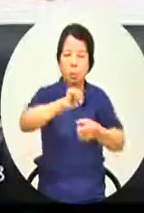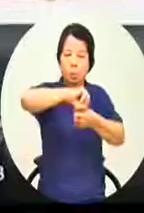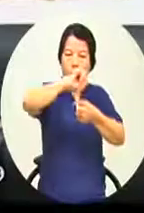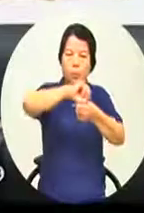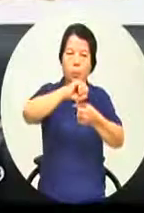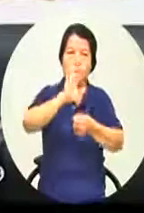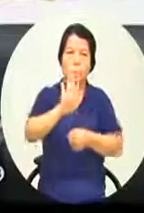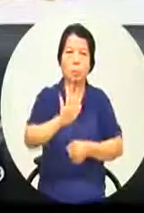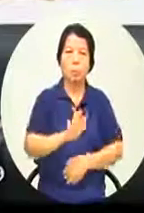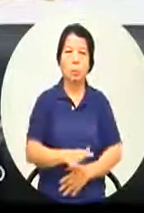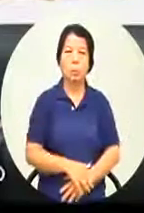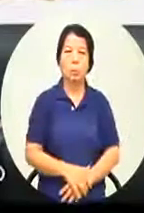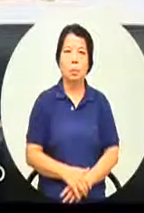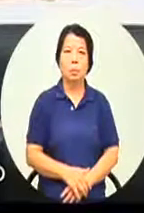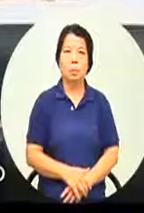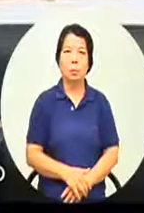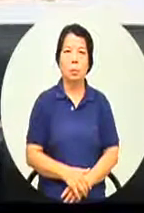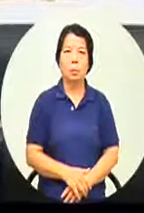的。